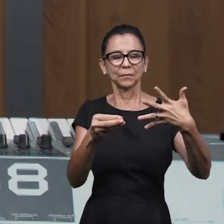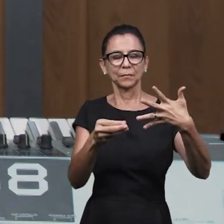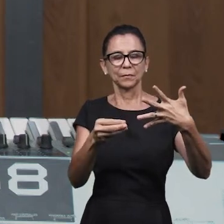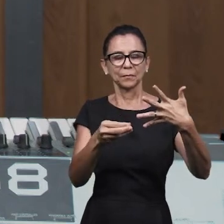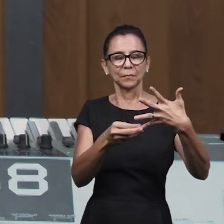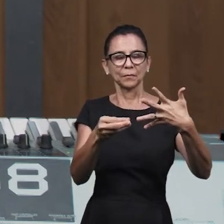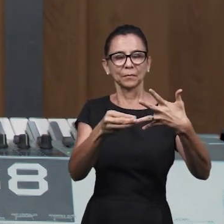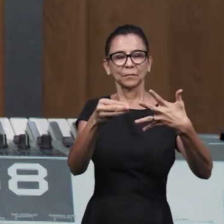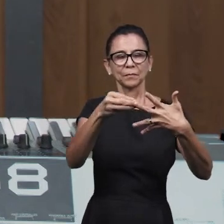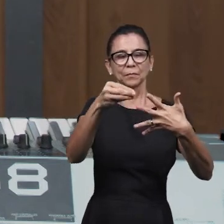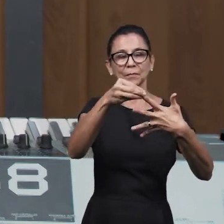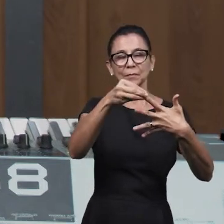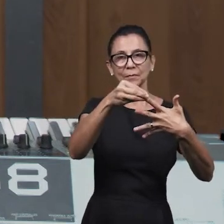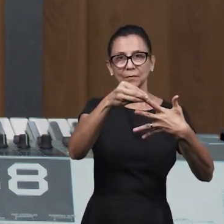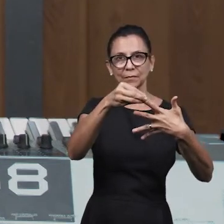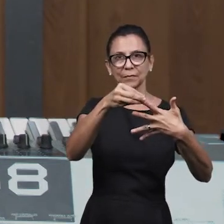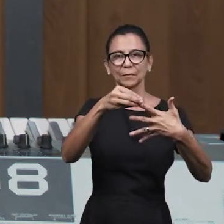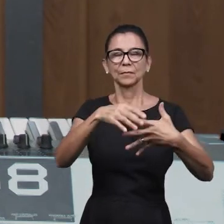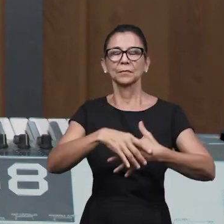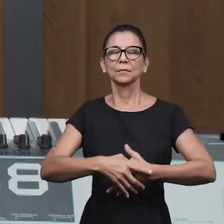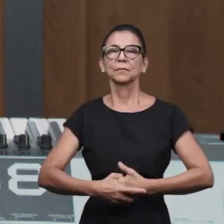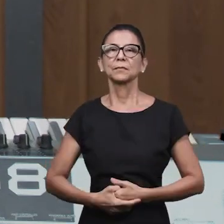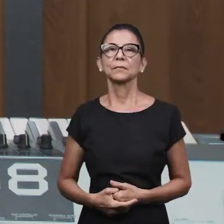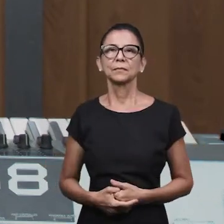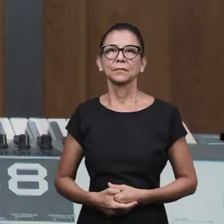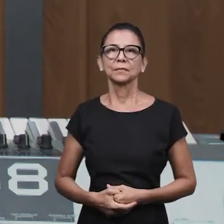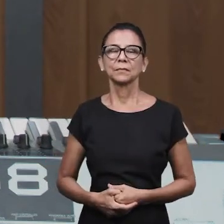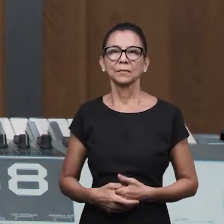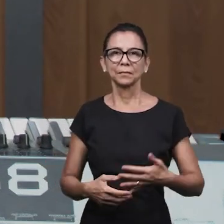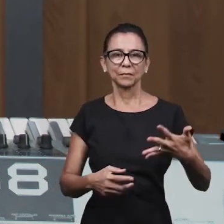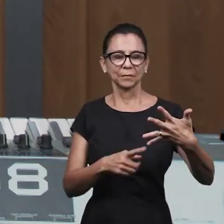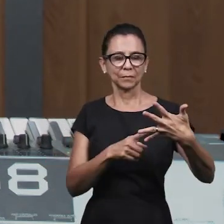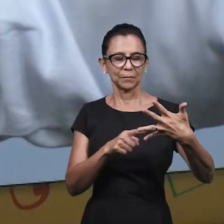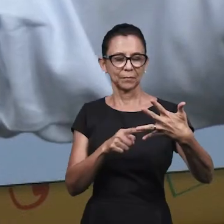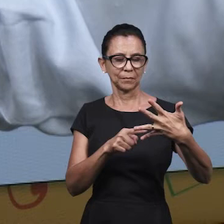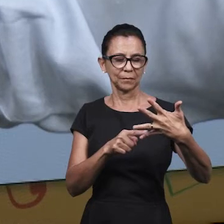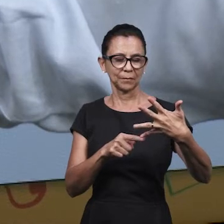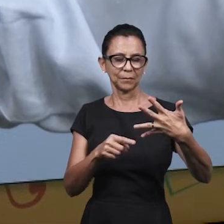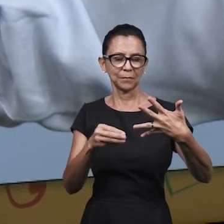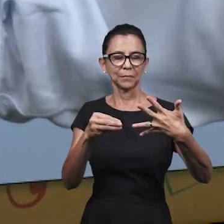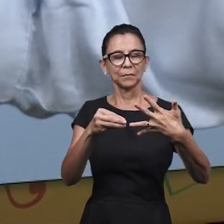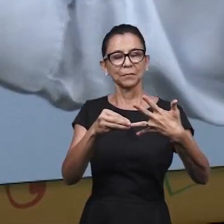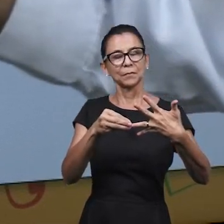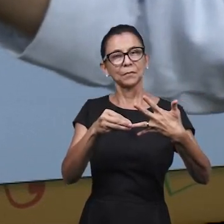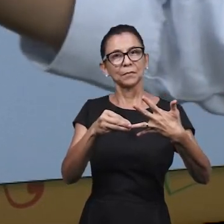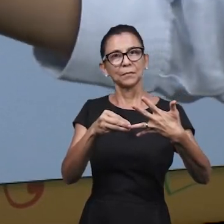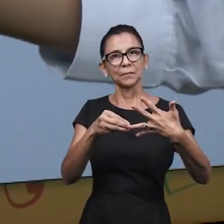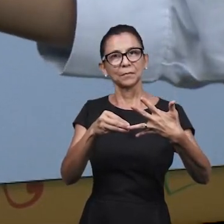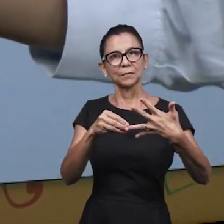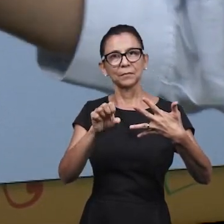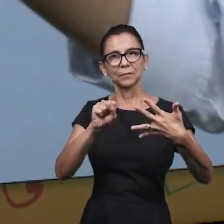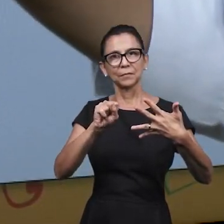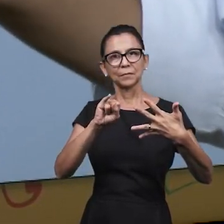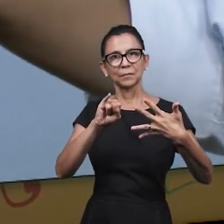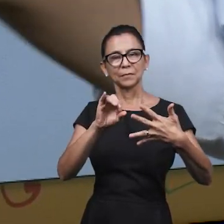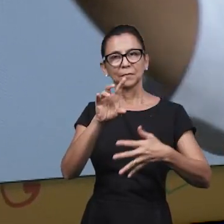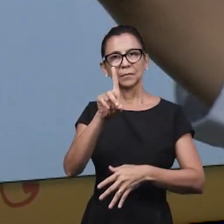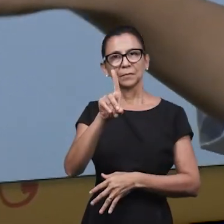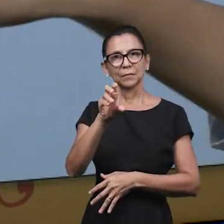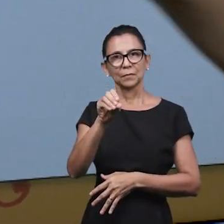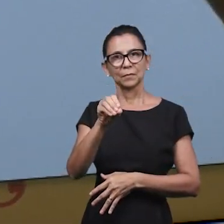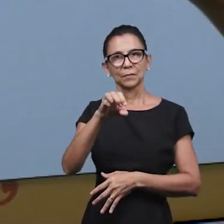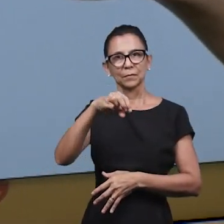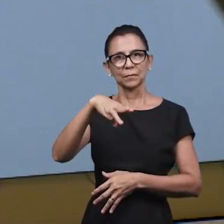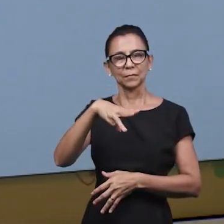nous écrivons une note. Donc, ici, c'est la clé de sol. Le sol se place dans la deuxième ligne, le la, deuxième espace,